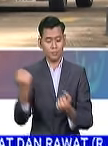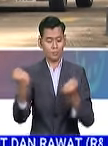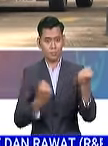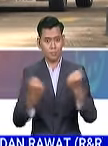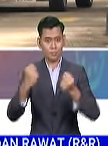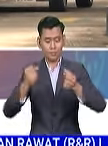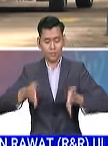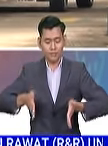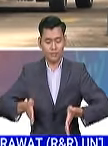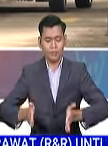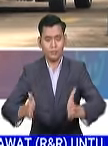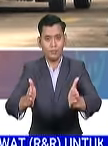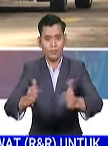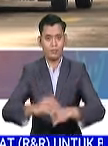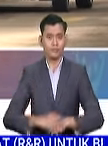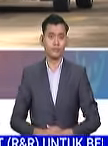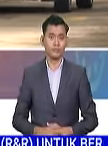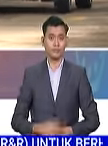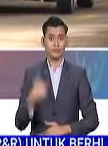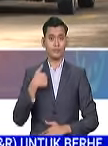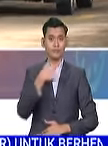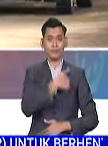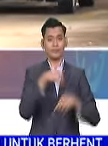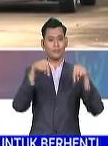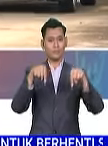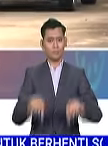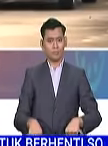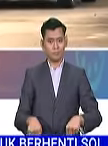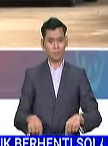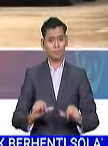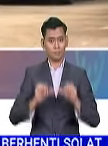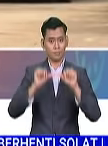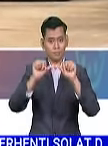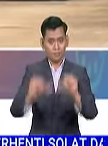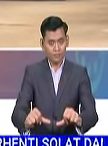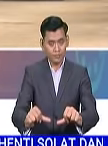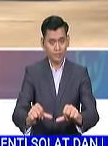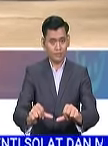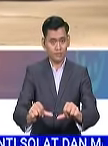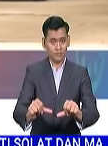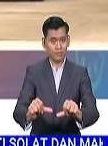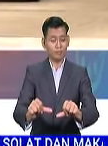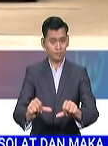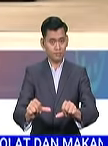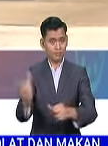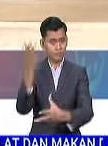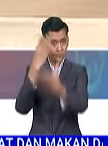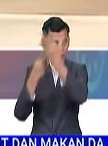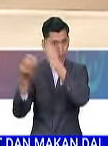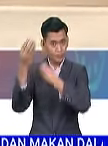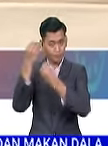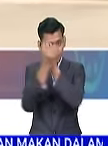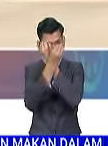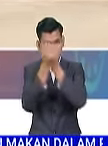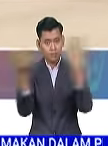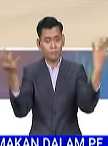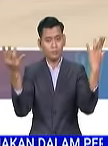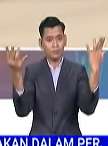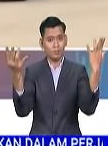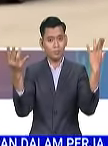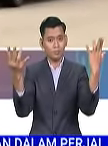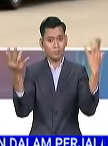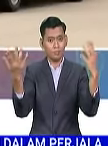itu juga kami di sini terus mengikuti perkembangan terkini ini dengan sedekatnya, iaitu sepanjang